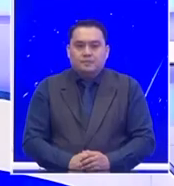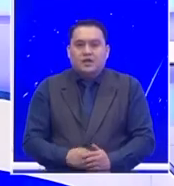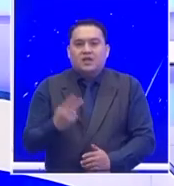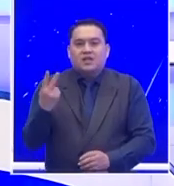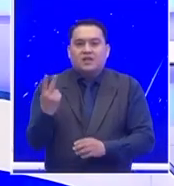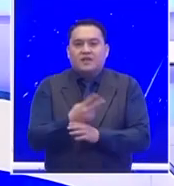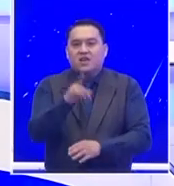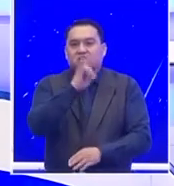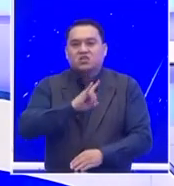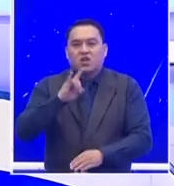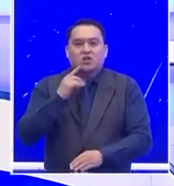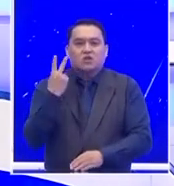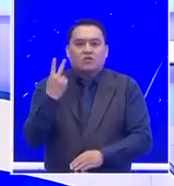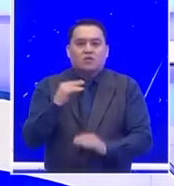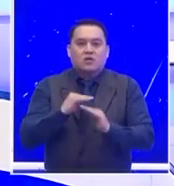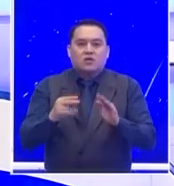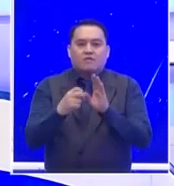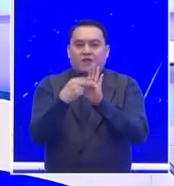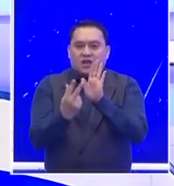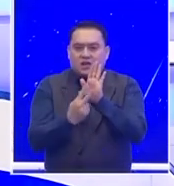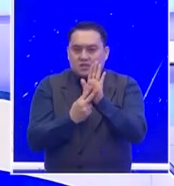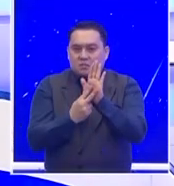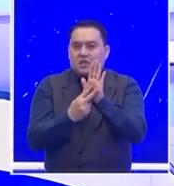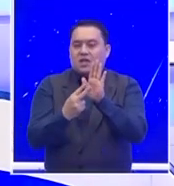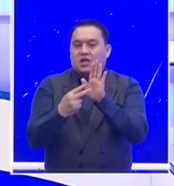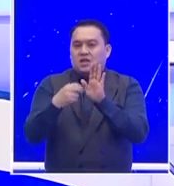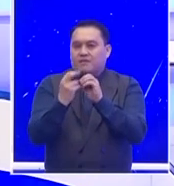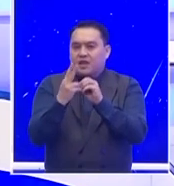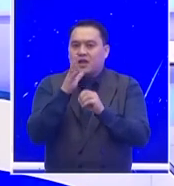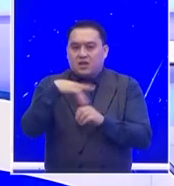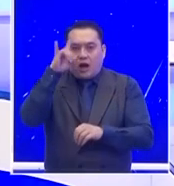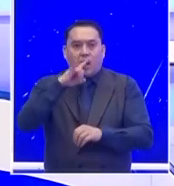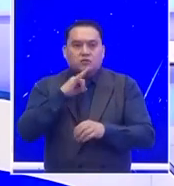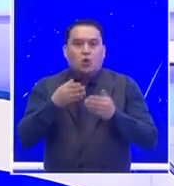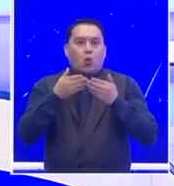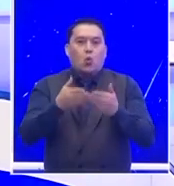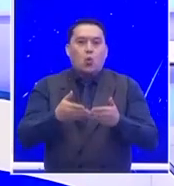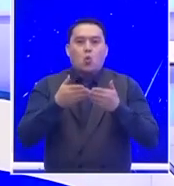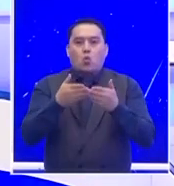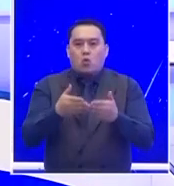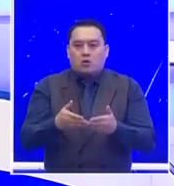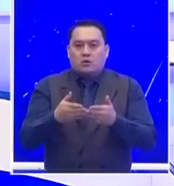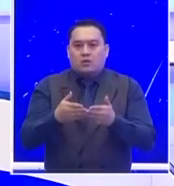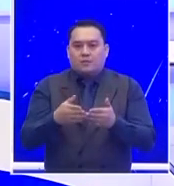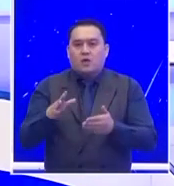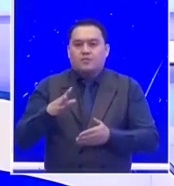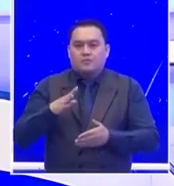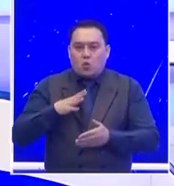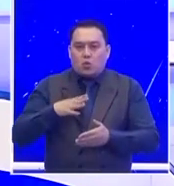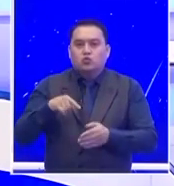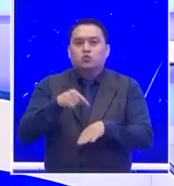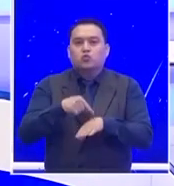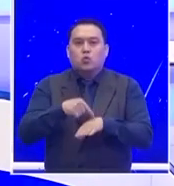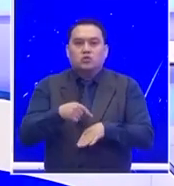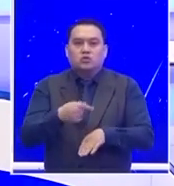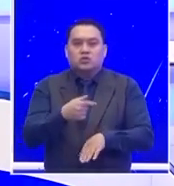2 женщины и 2 детей 8 и 12 лет из Казахстана находятся на борту круизного лайнера «Diamond Princess». Они